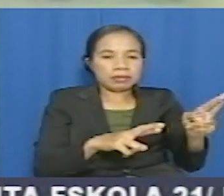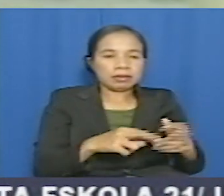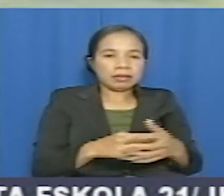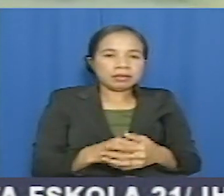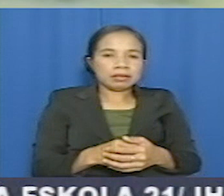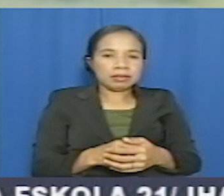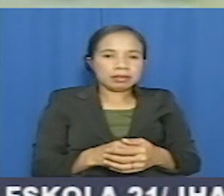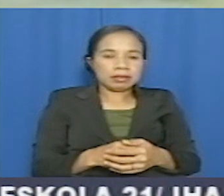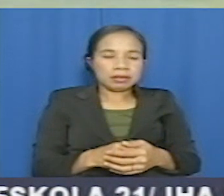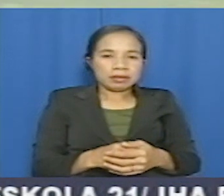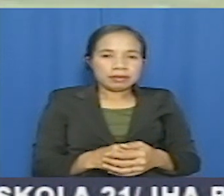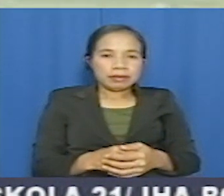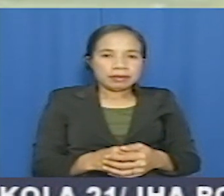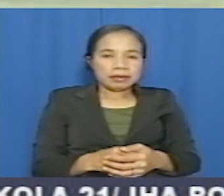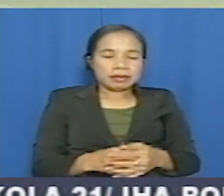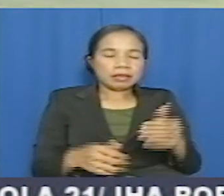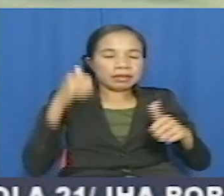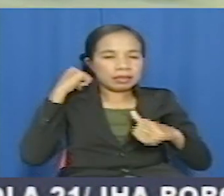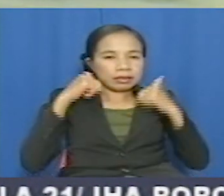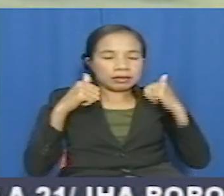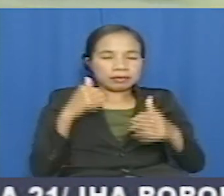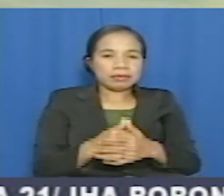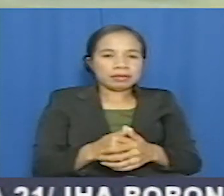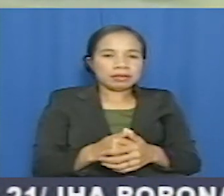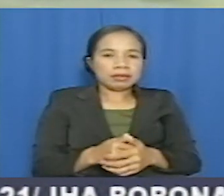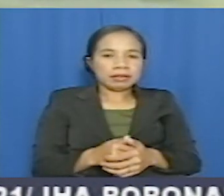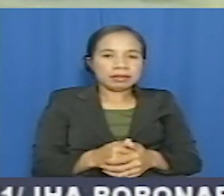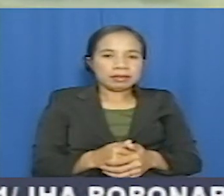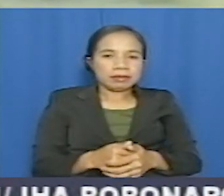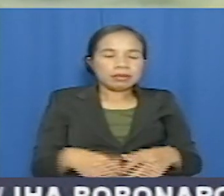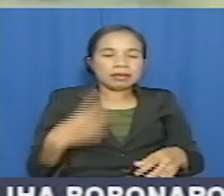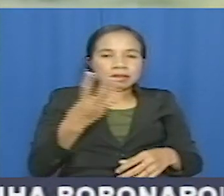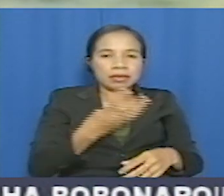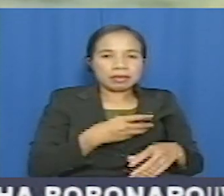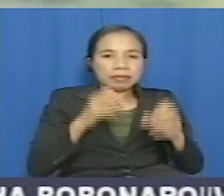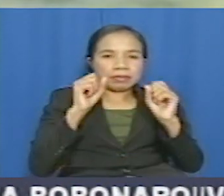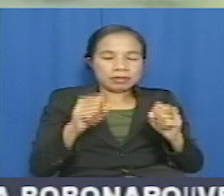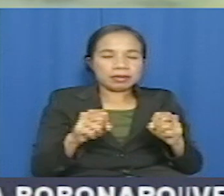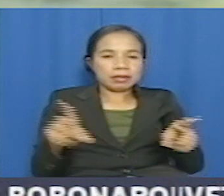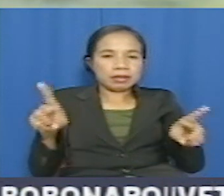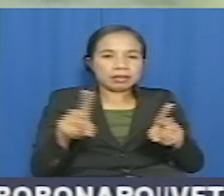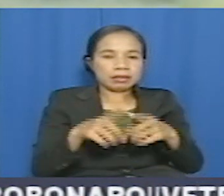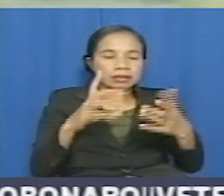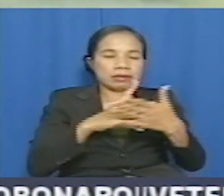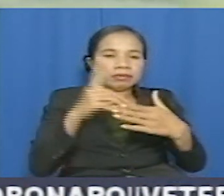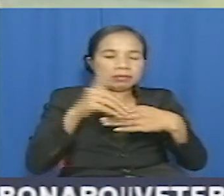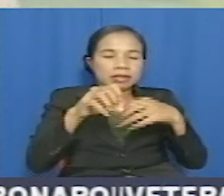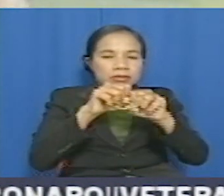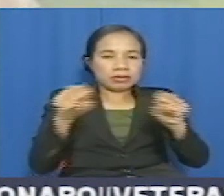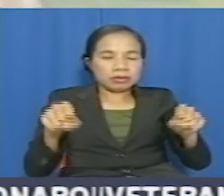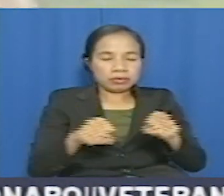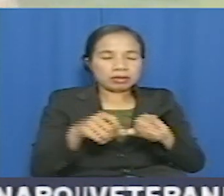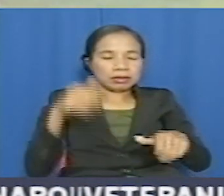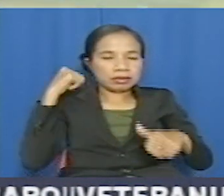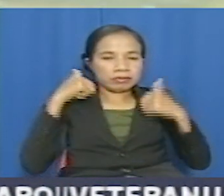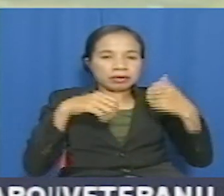Ia aktividade ne be ohin ame halu ia suku di lor. Aktividade ini nambe, kami bolu larang regulamentu suku. I aktividade ini kami